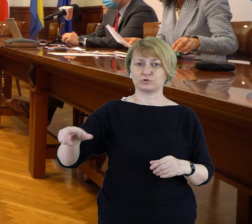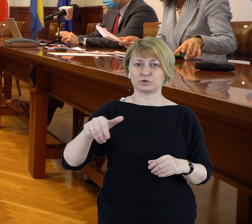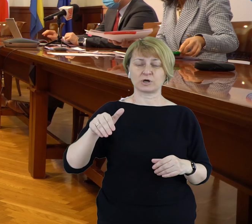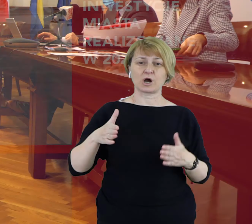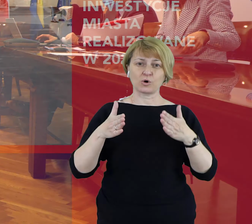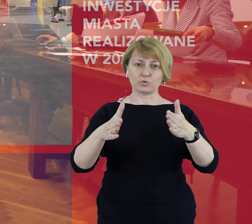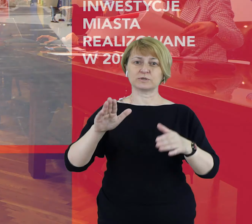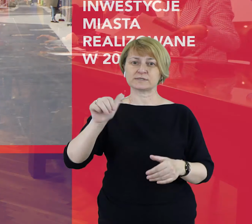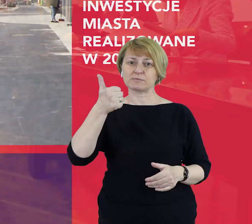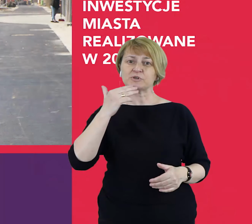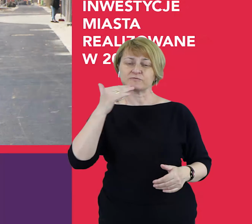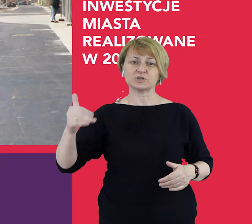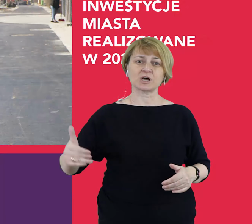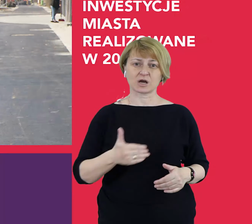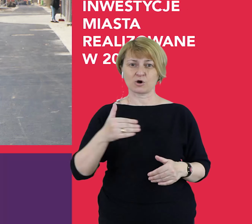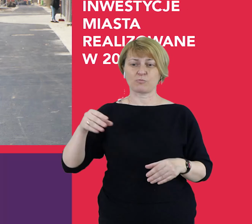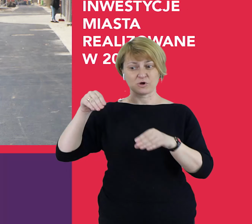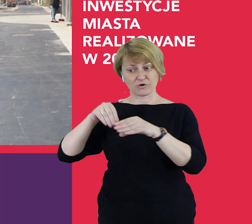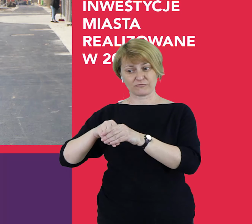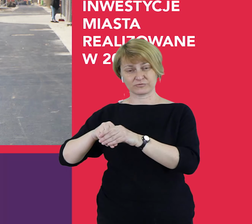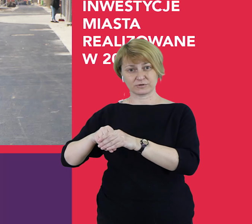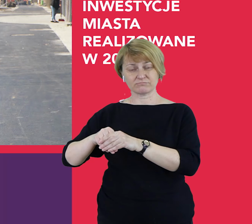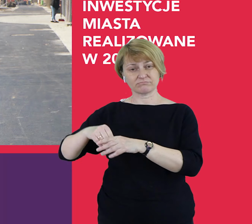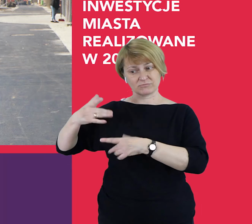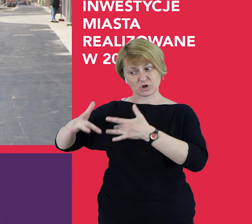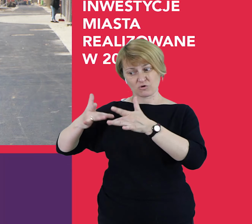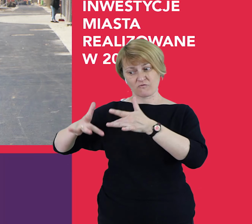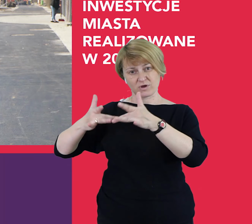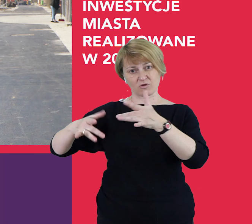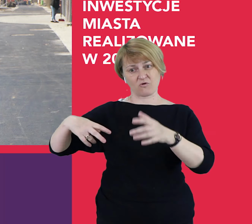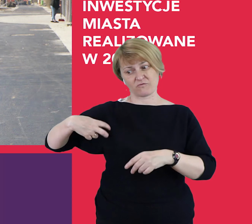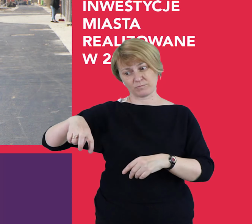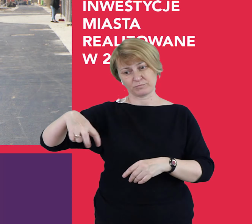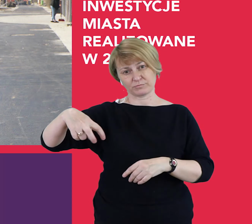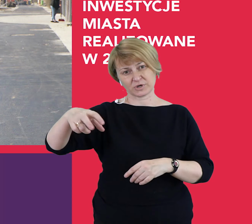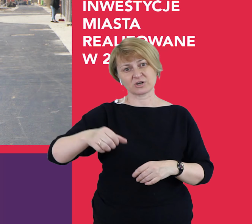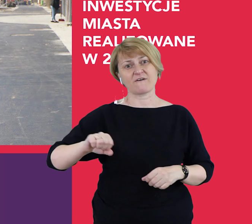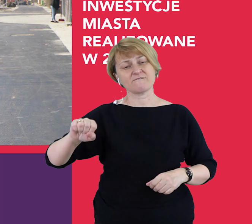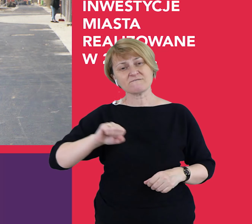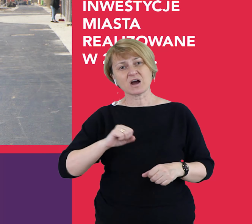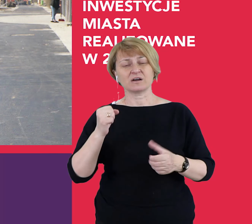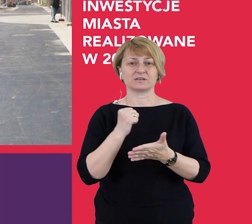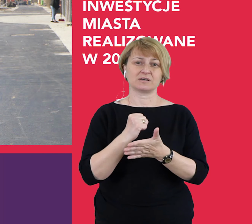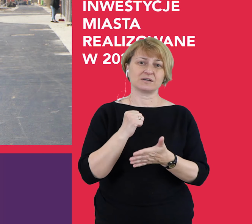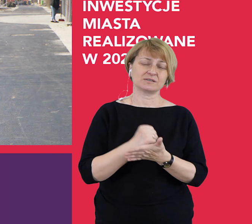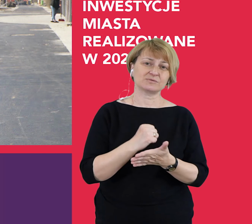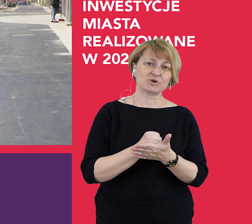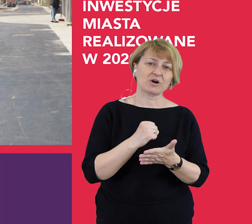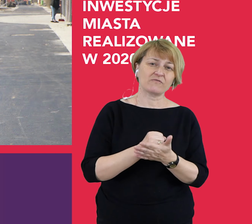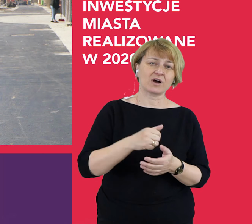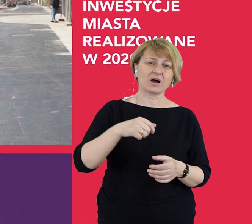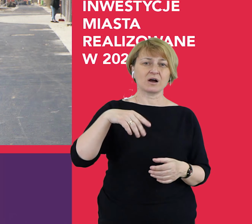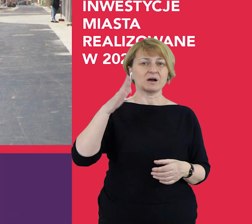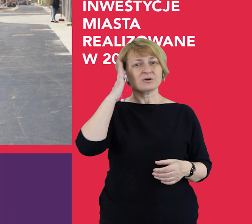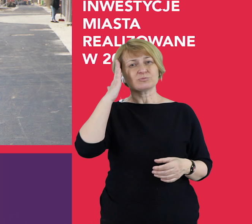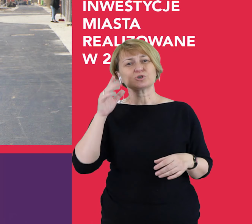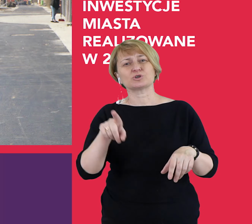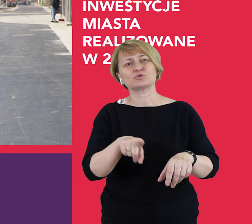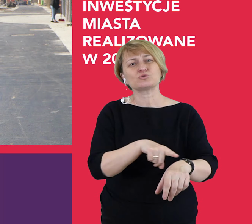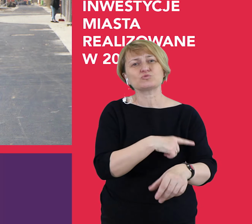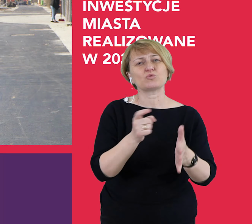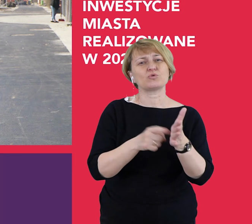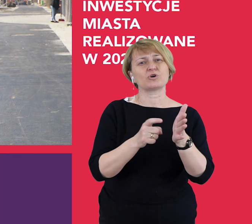Przebudowa chodnika na ulicy 1 Maja wraz z ścieżką pieszo-rowerową, też myślę fajna rzecz, bo mieszkańcy